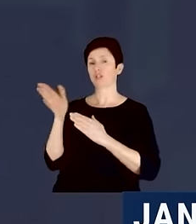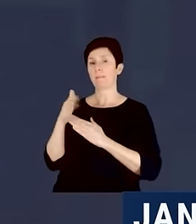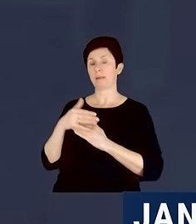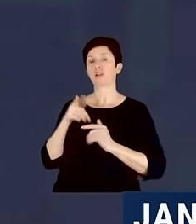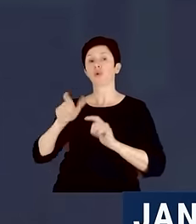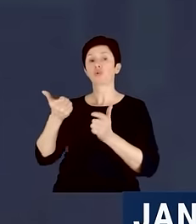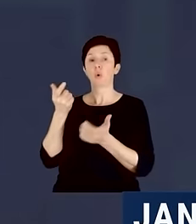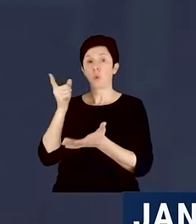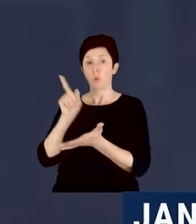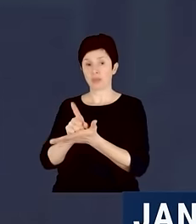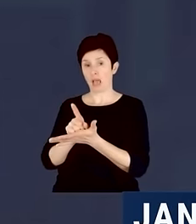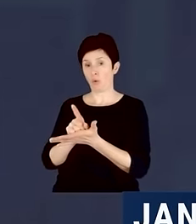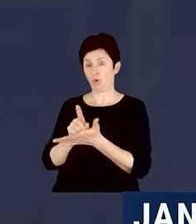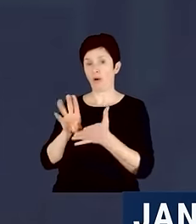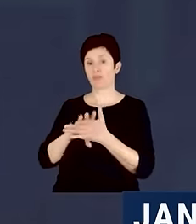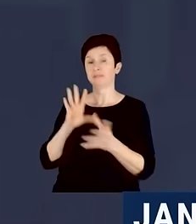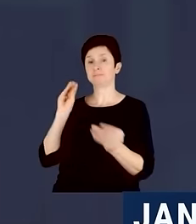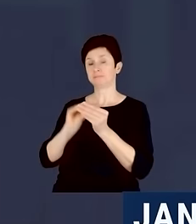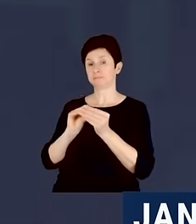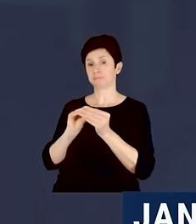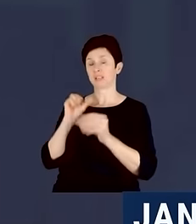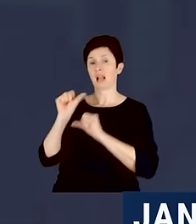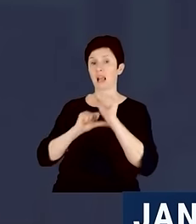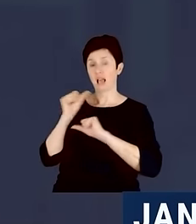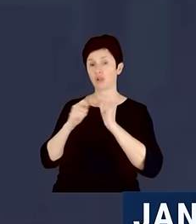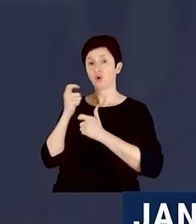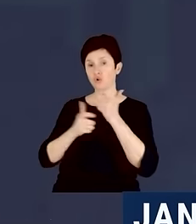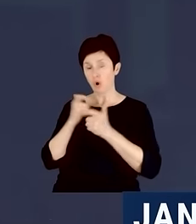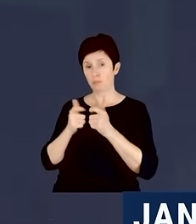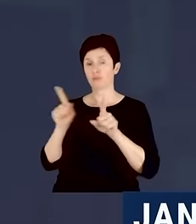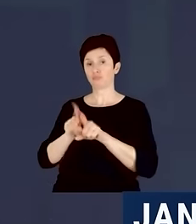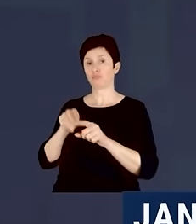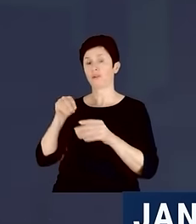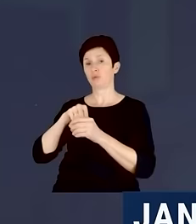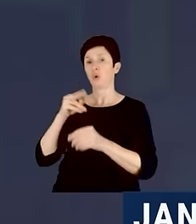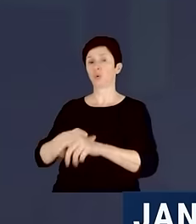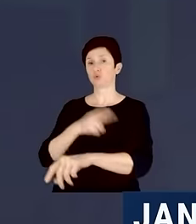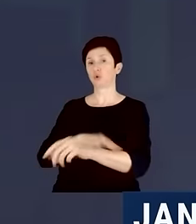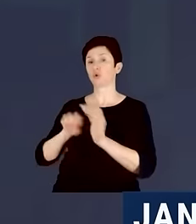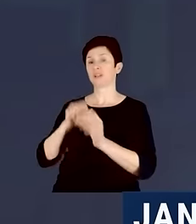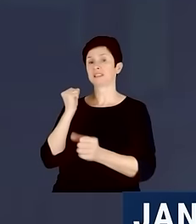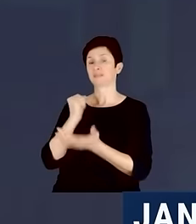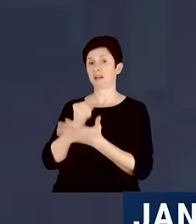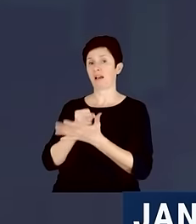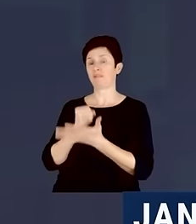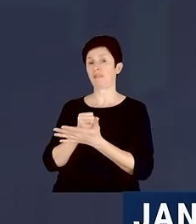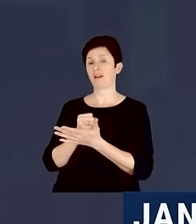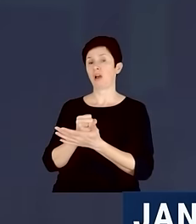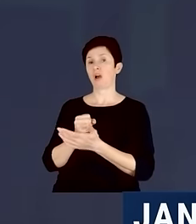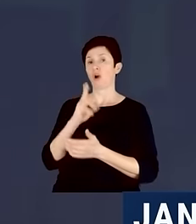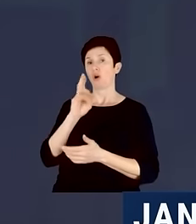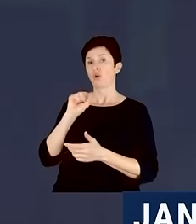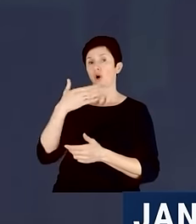sferze polityki historycznej przez ostatnie lata uczynić również w Urzędzie do Spraw Kombatantów, stoi absolutnie w sprzeczności z tym,